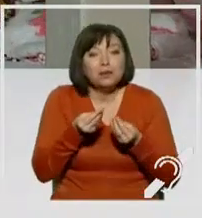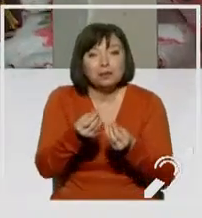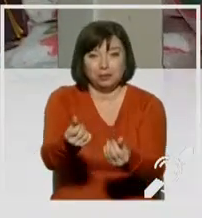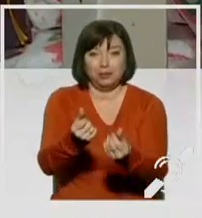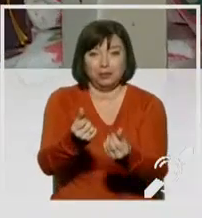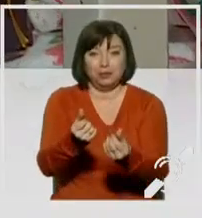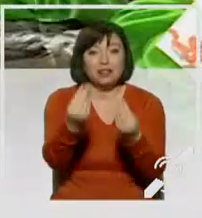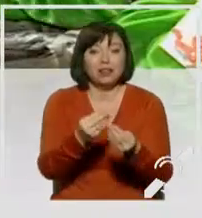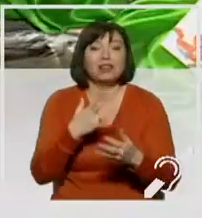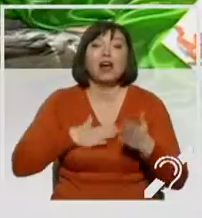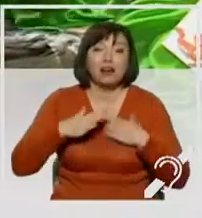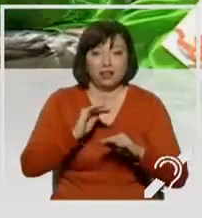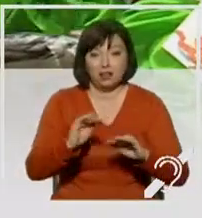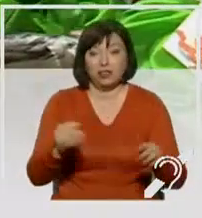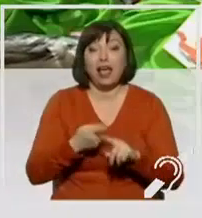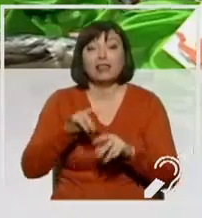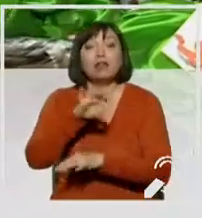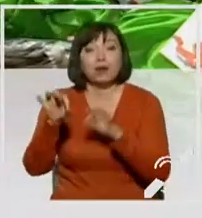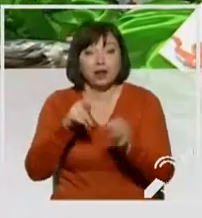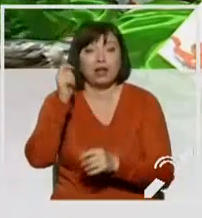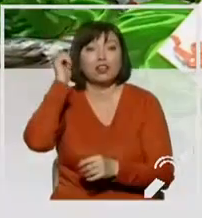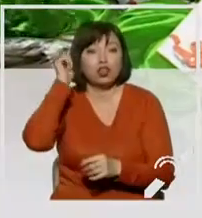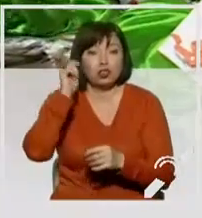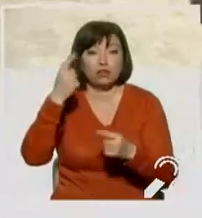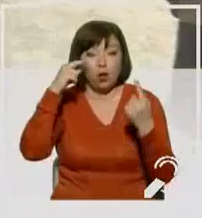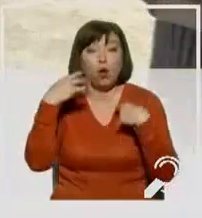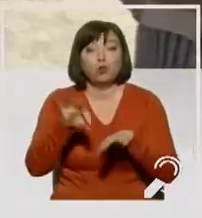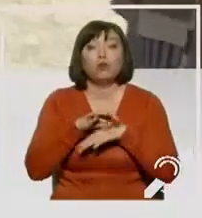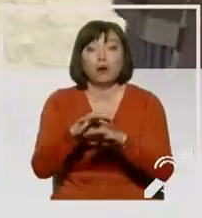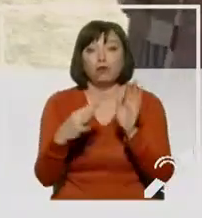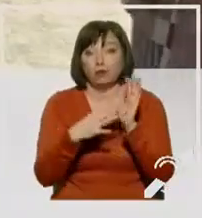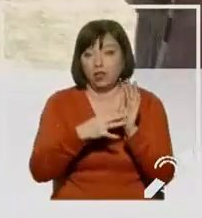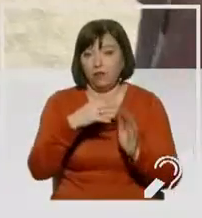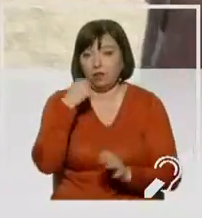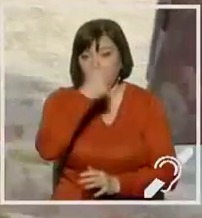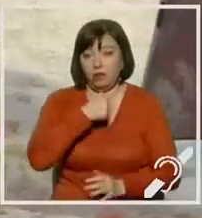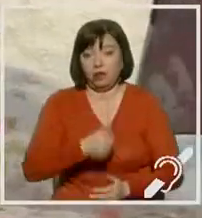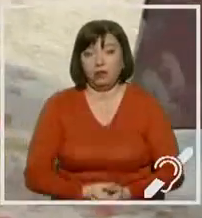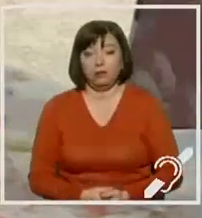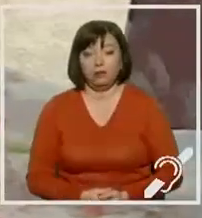chipurile acestor copii. Proiectul Aventura de Crăciun a ajuns la cea de-a noua ediție.